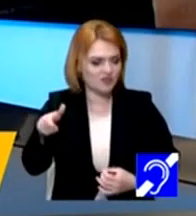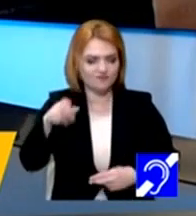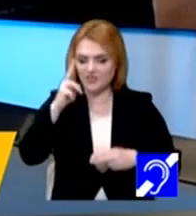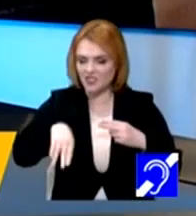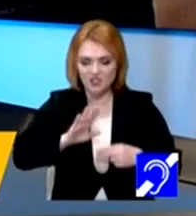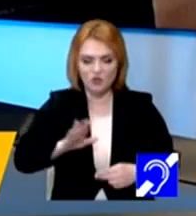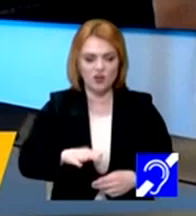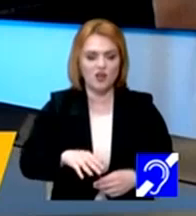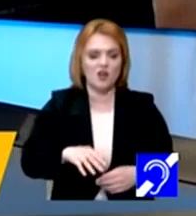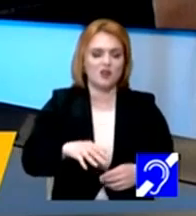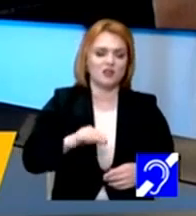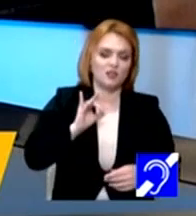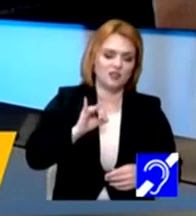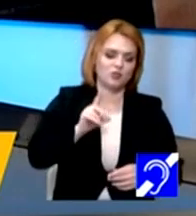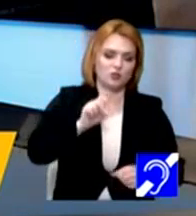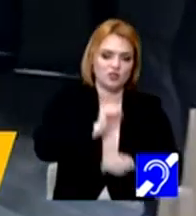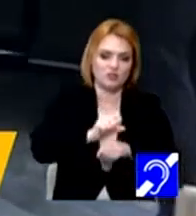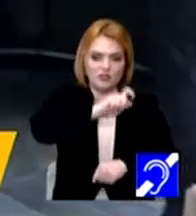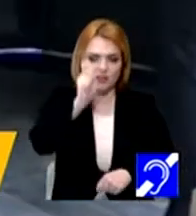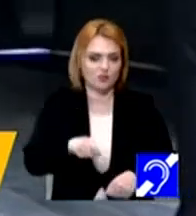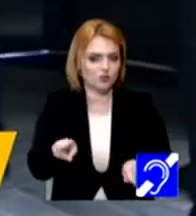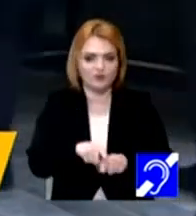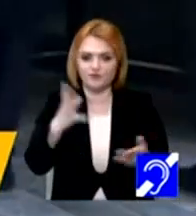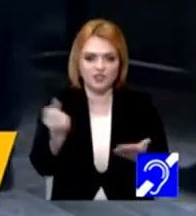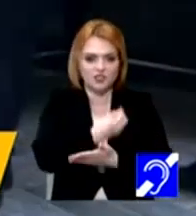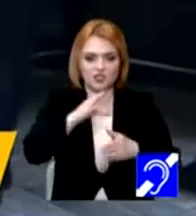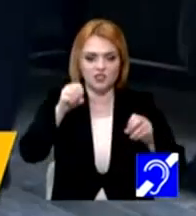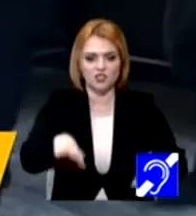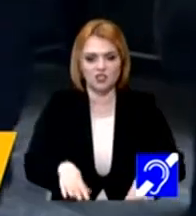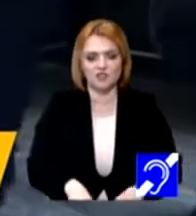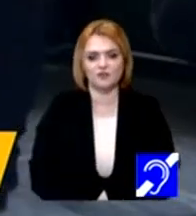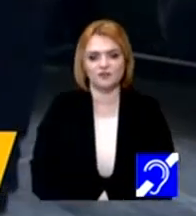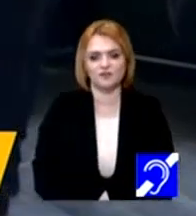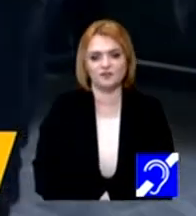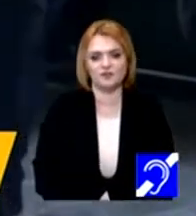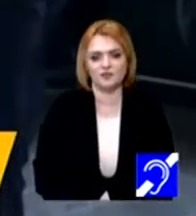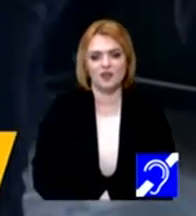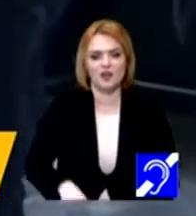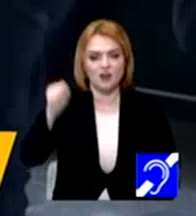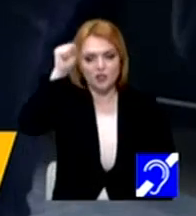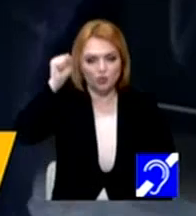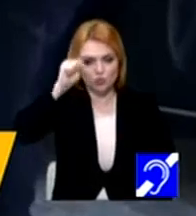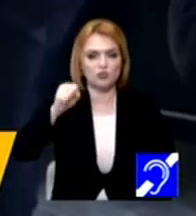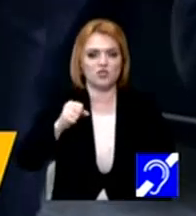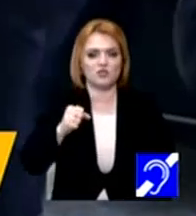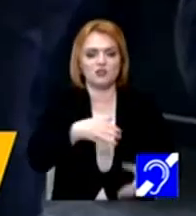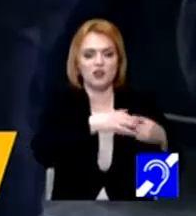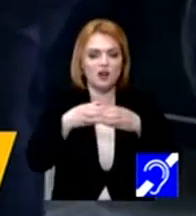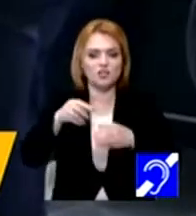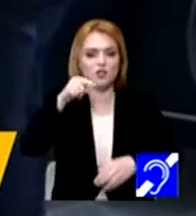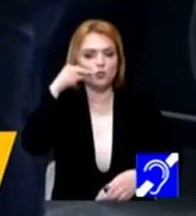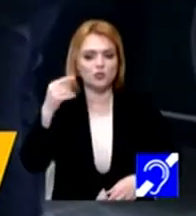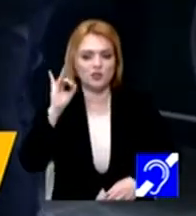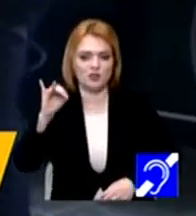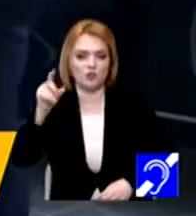decizie de încetare a focului. În Antalya, delegațiile ruse și ucrainene au